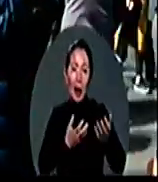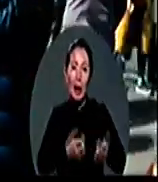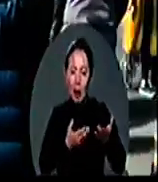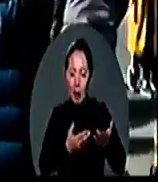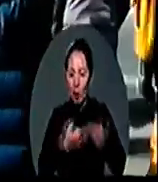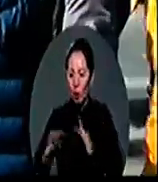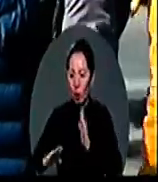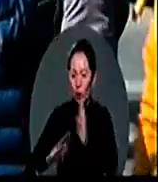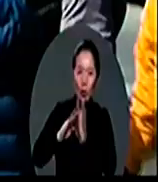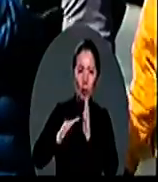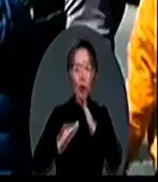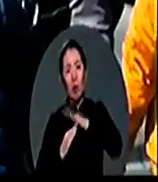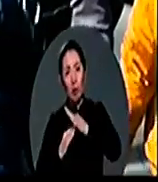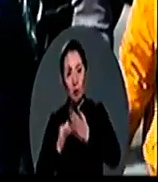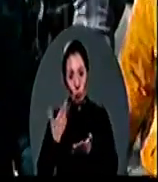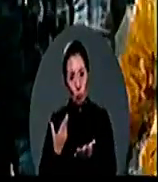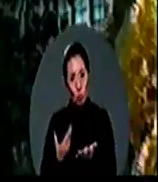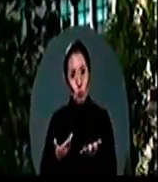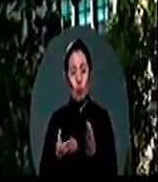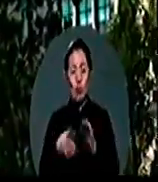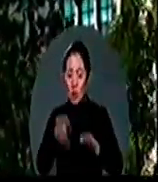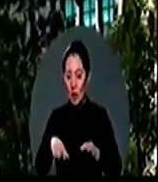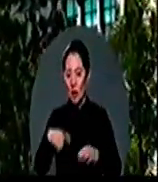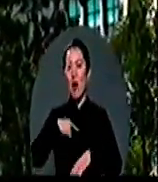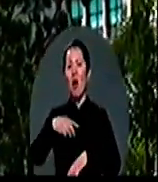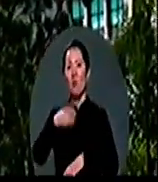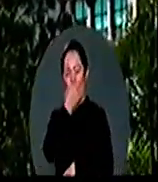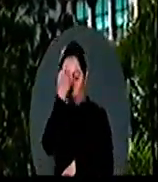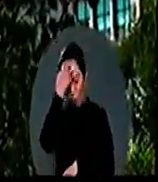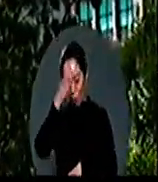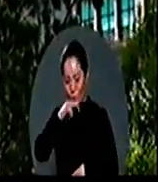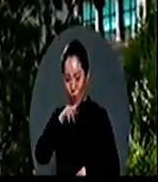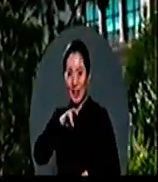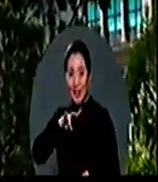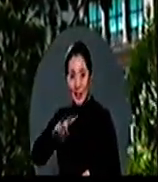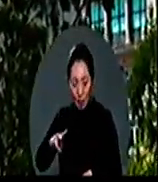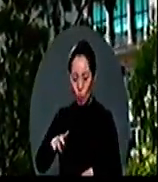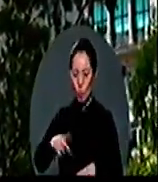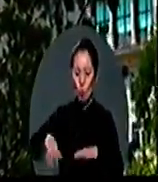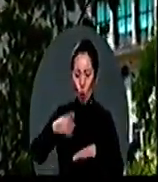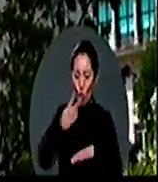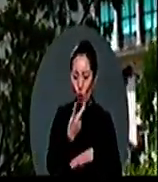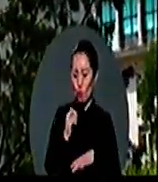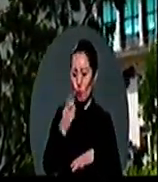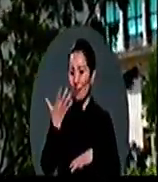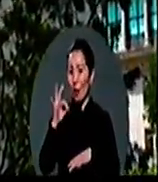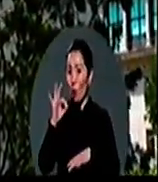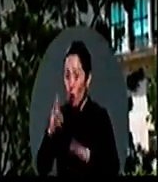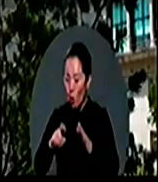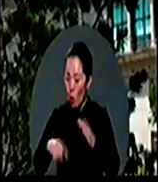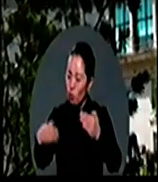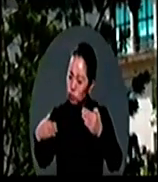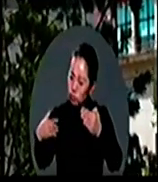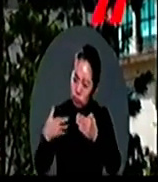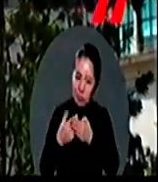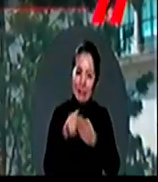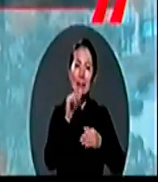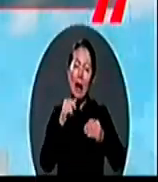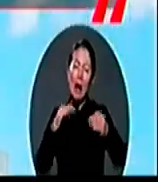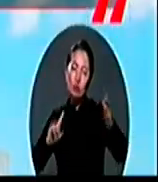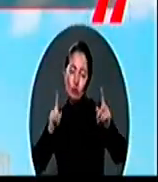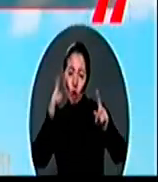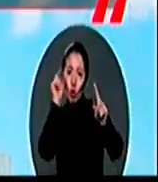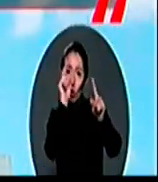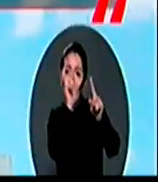нь хөгжлийг сааруулах нэг шалтгаан болжээ. Тиймээс ирэх хэрэгч Монгол Ардын нам Монгол Улсыг 2050 он хүртэл хэрхэн ямар замаар